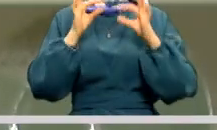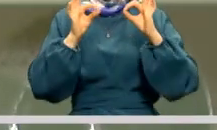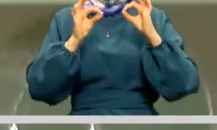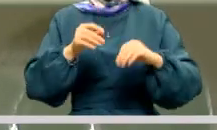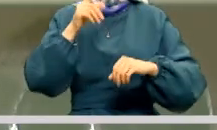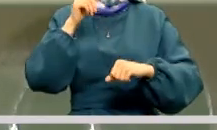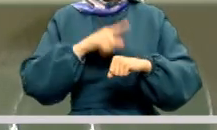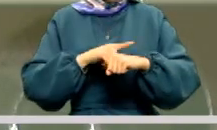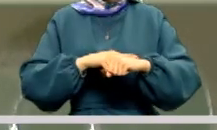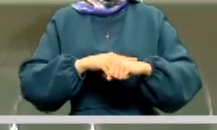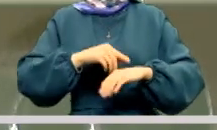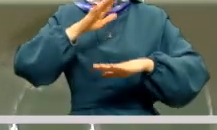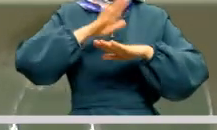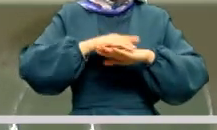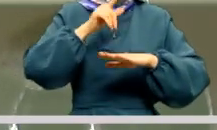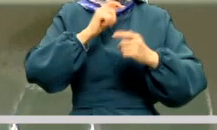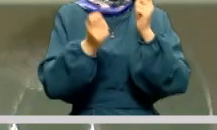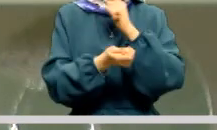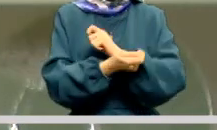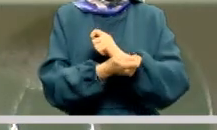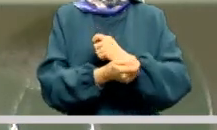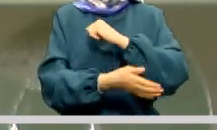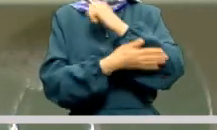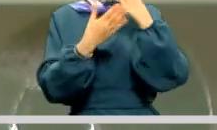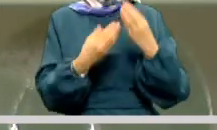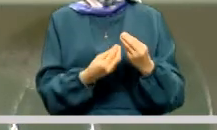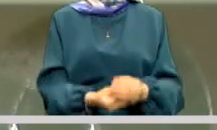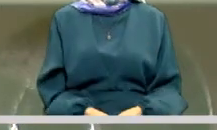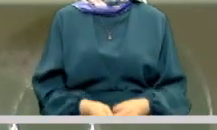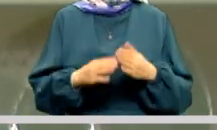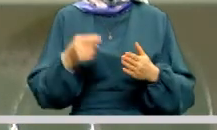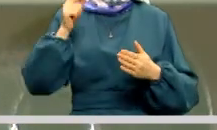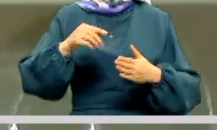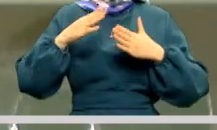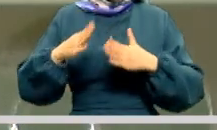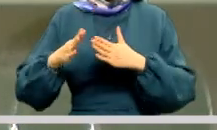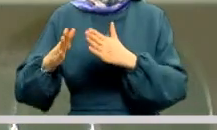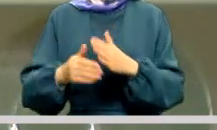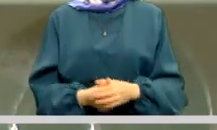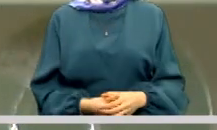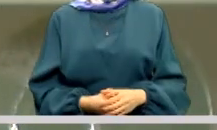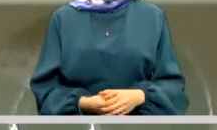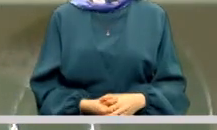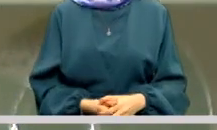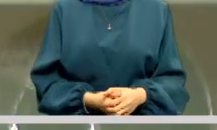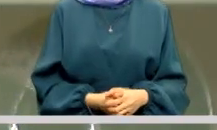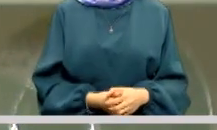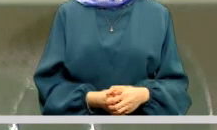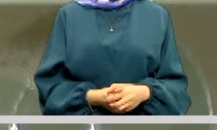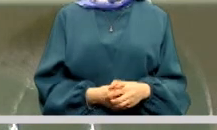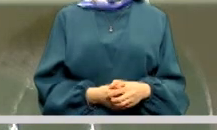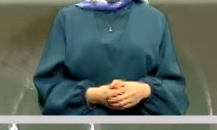yapsak o bizim değişimimiz de biraz daha tetikleyecek bir şey olacak inşallah ama tam buradan devam edelim o zaman hepsinin ötesinde